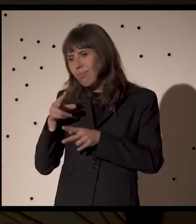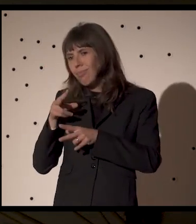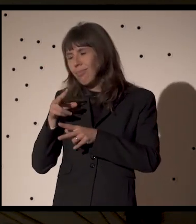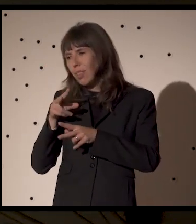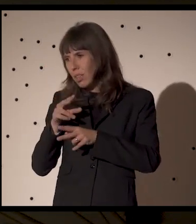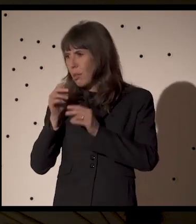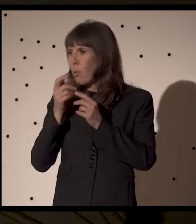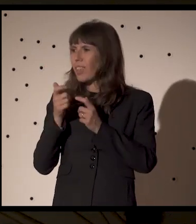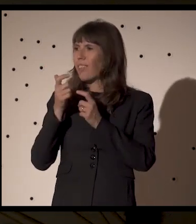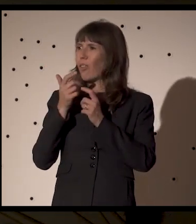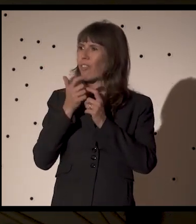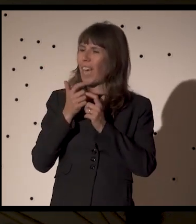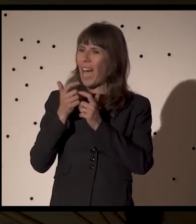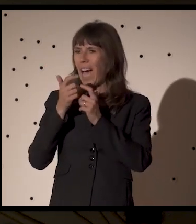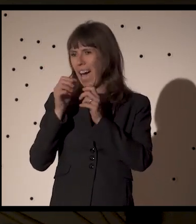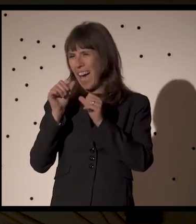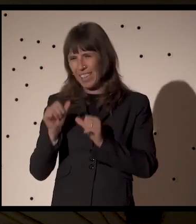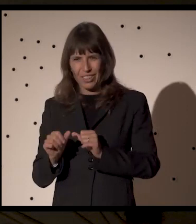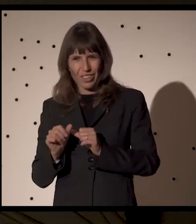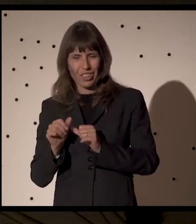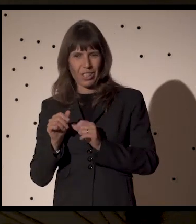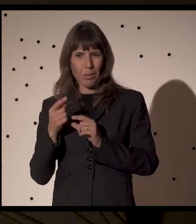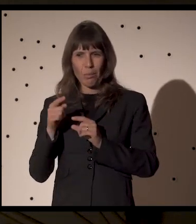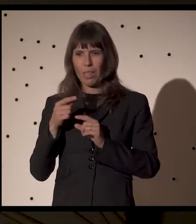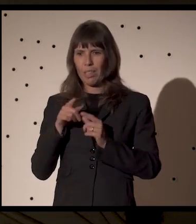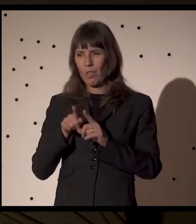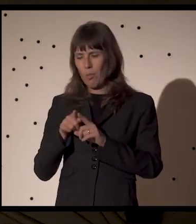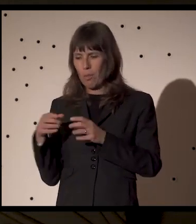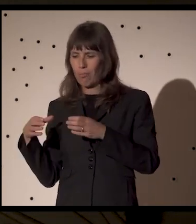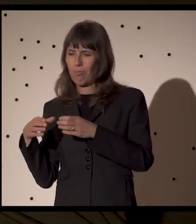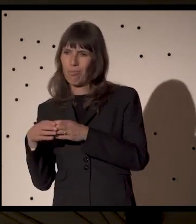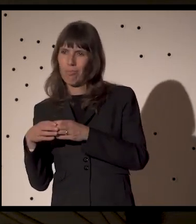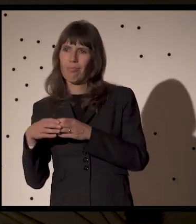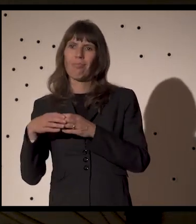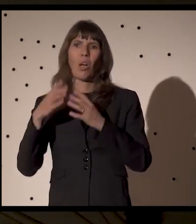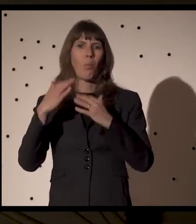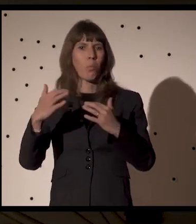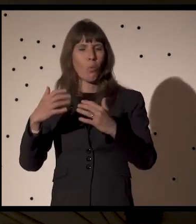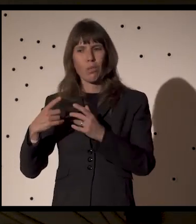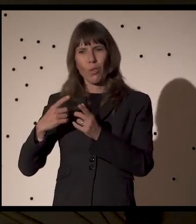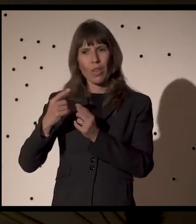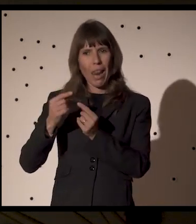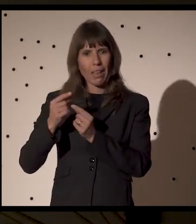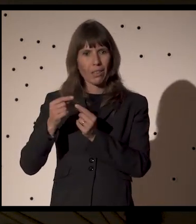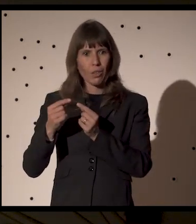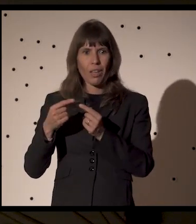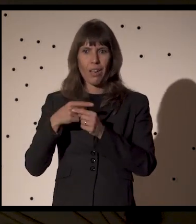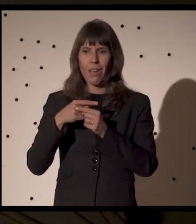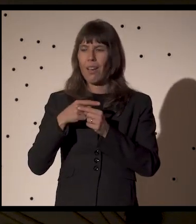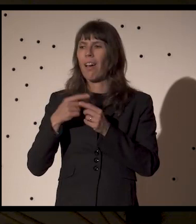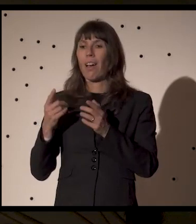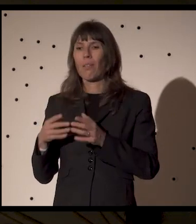viaggi dell'arlecchino interna alla compagnia nella relazione della compagnia col pubblico e di aprire invece un nuovo